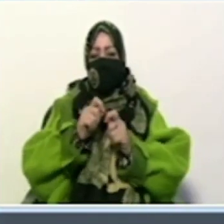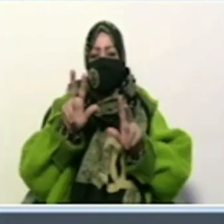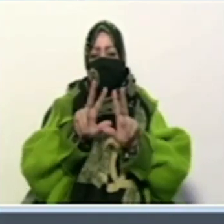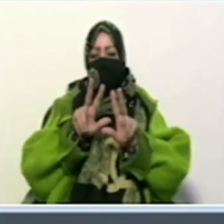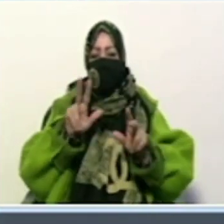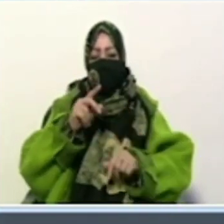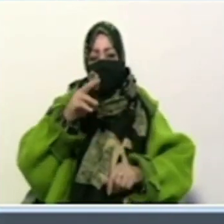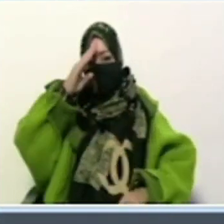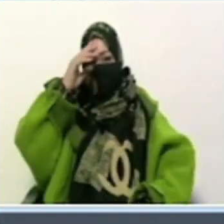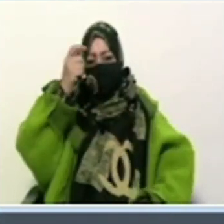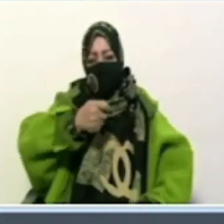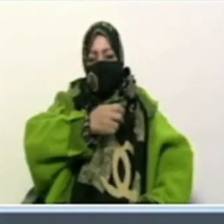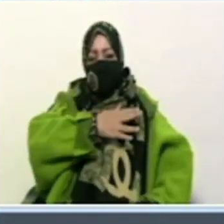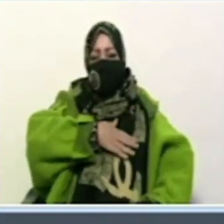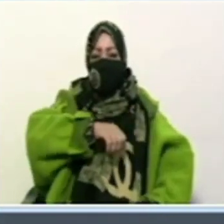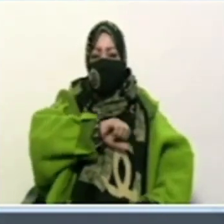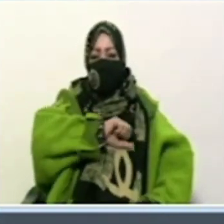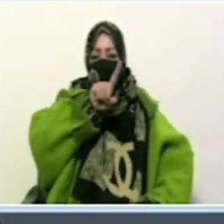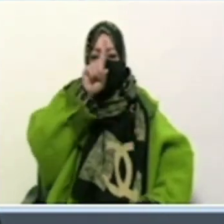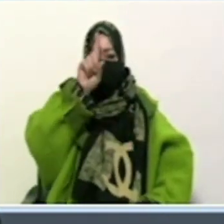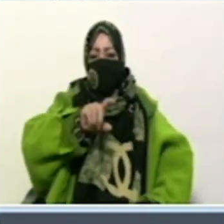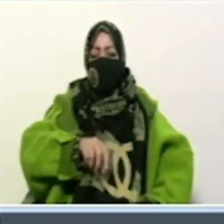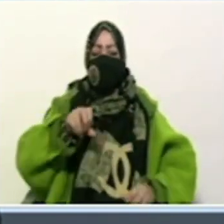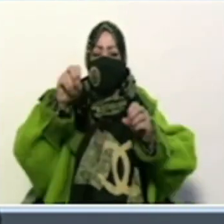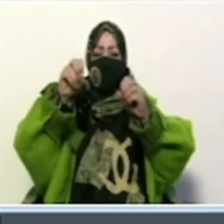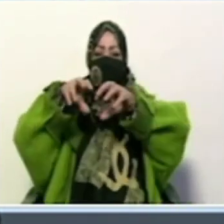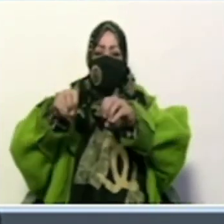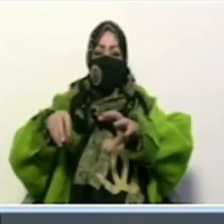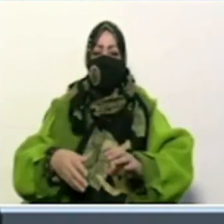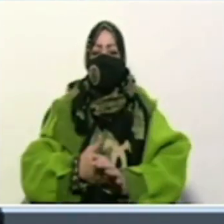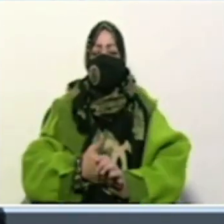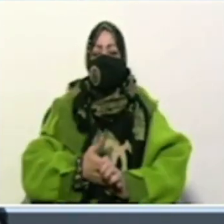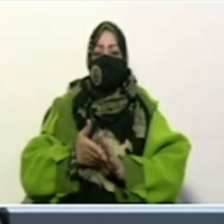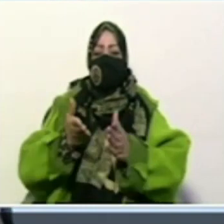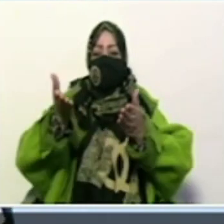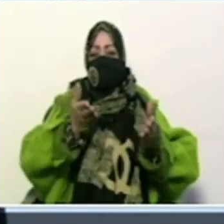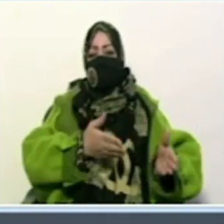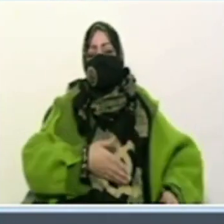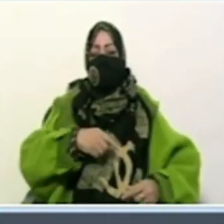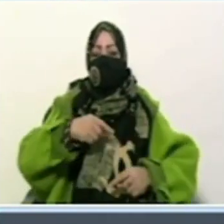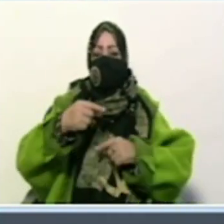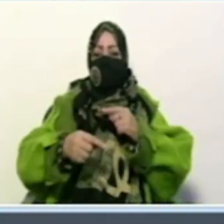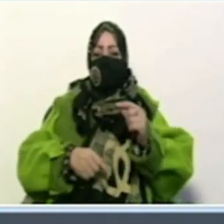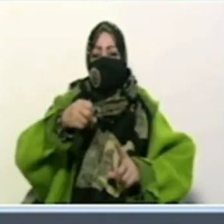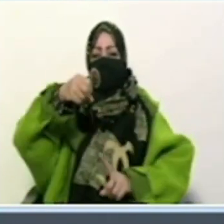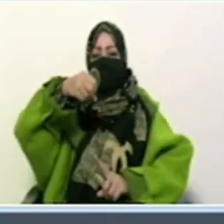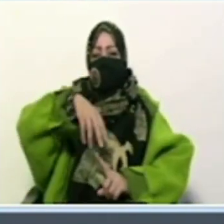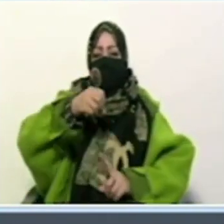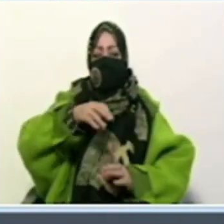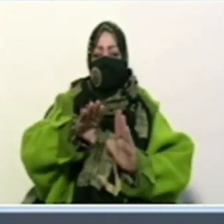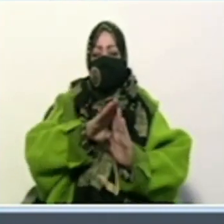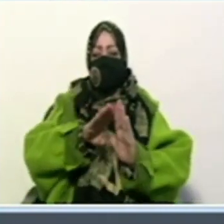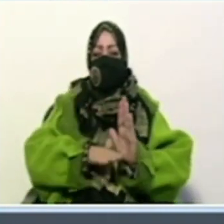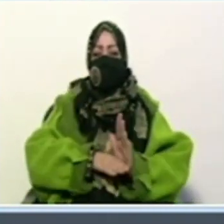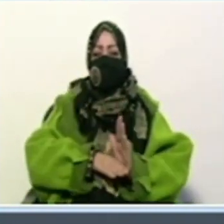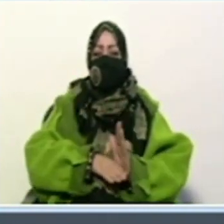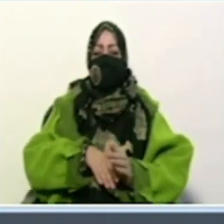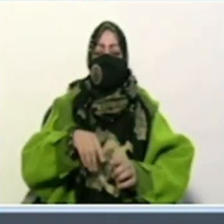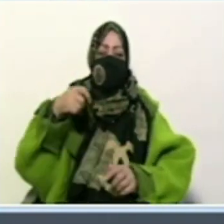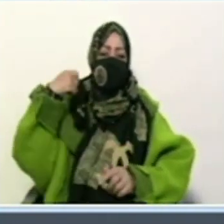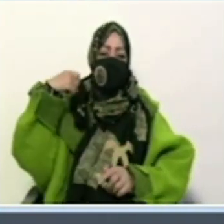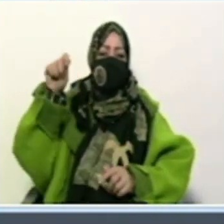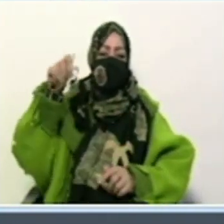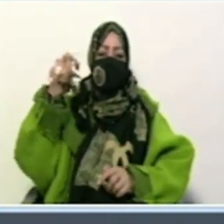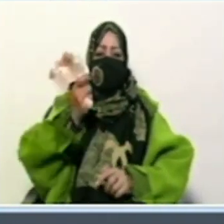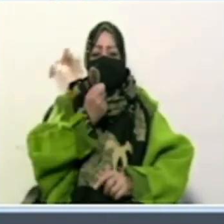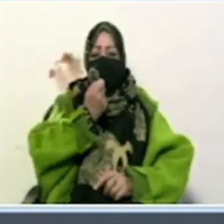برنامج مع دار الإفتاء، حيث ألتقي بكم على الهواء مباشرة لنتلقى اتصالاتكم واستفساراتكم بإذن الله،